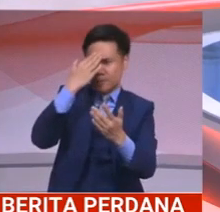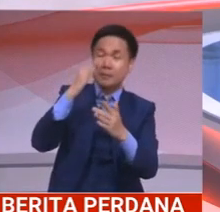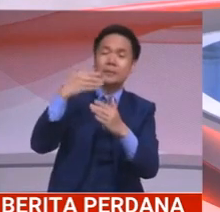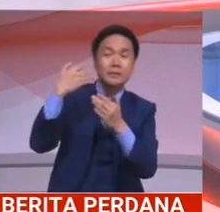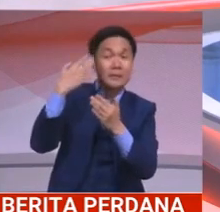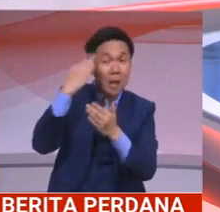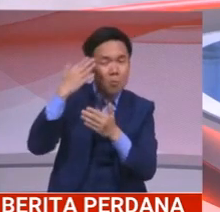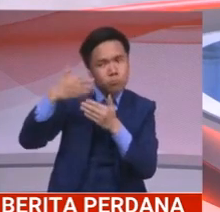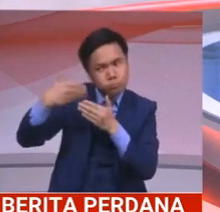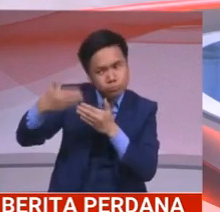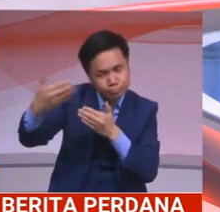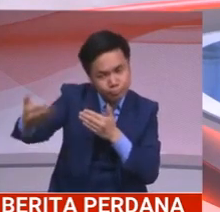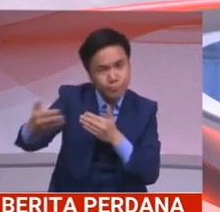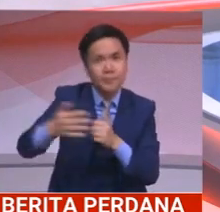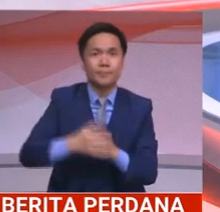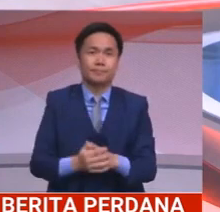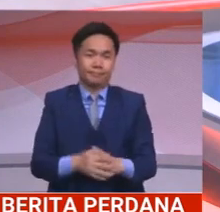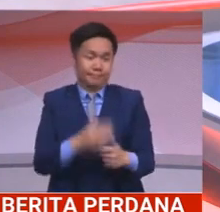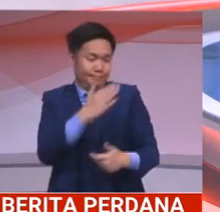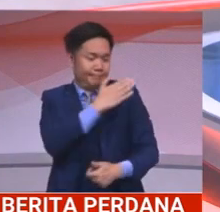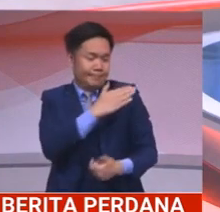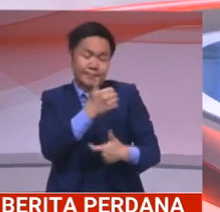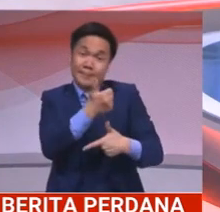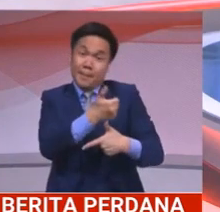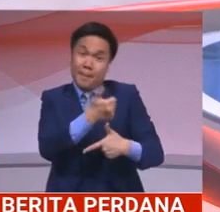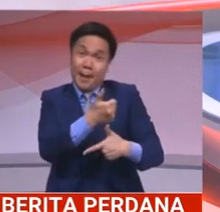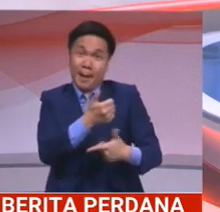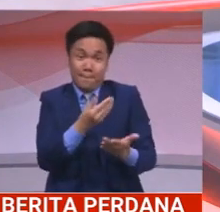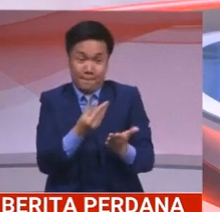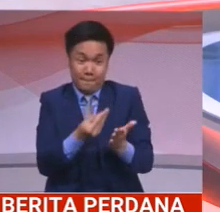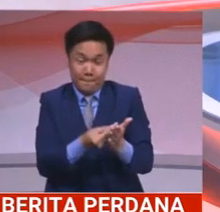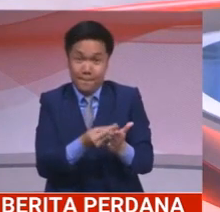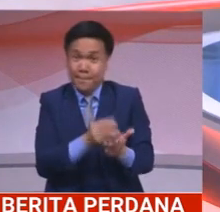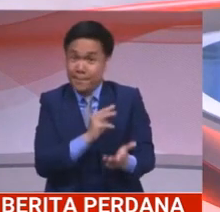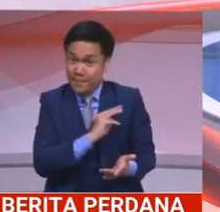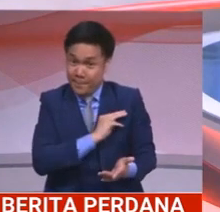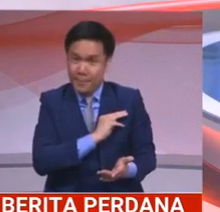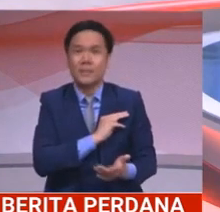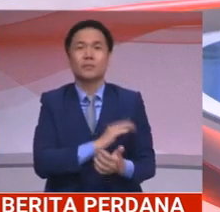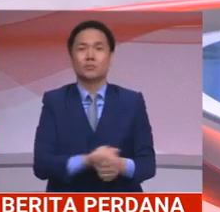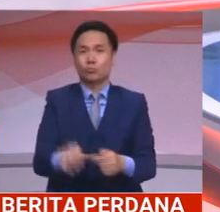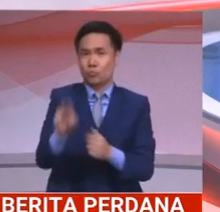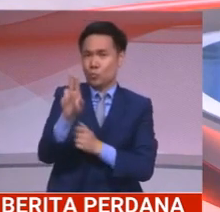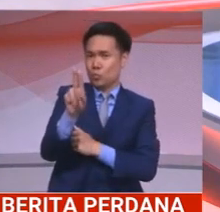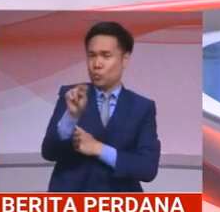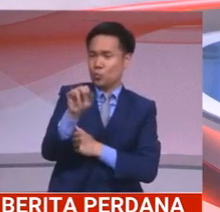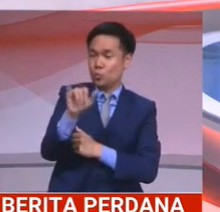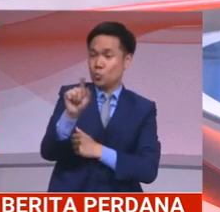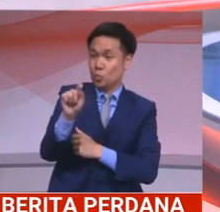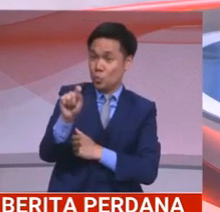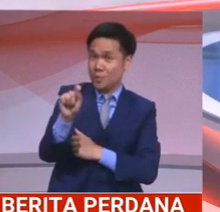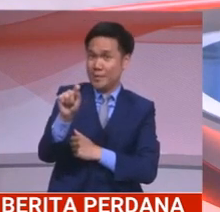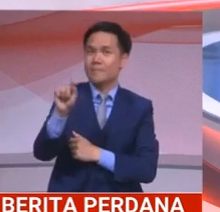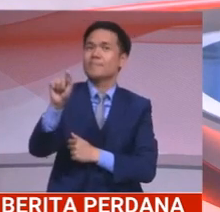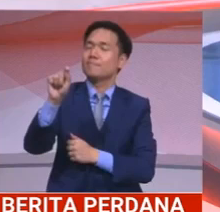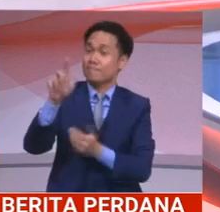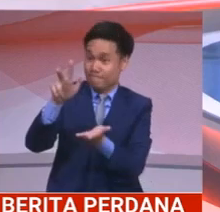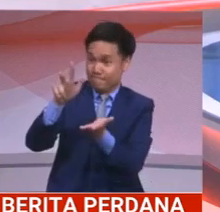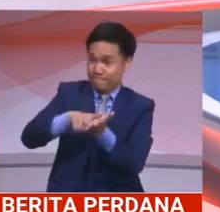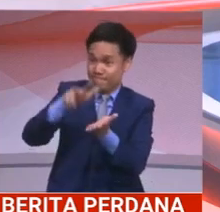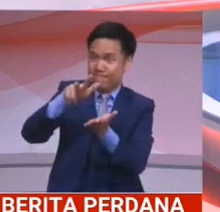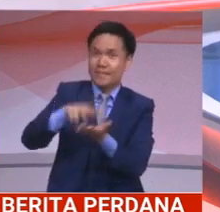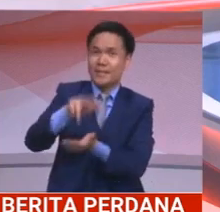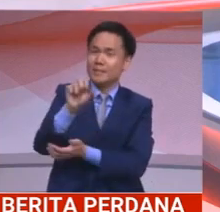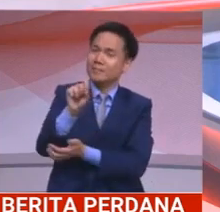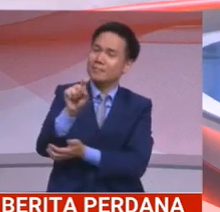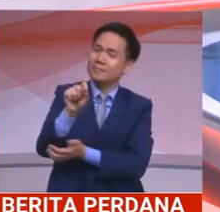lagi. Jelas Timbalan Menteri Kewangan Dato' Abdul Rahim Bakri, Unit Pelaksanaan dan Koordinasi Stimulus Ekonomi antara